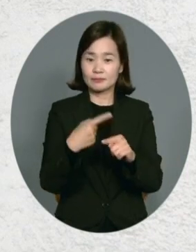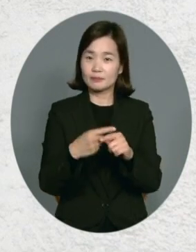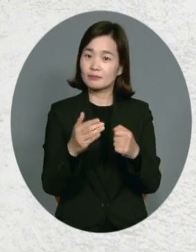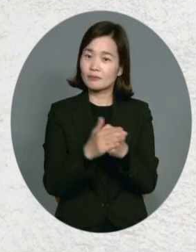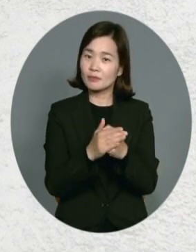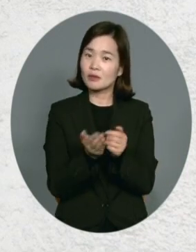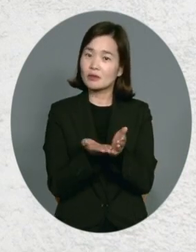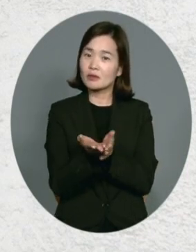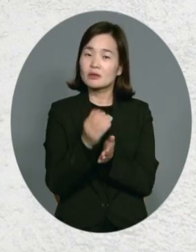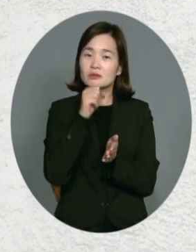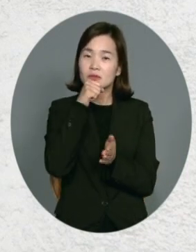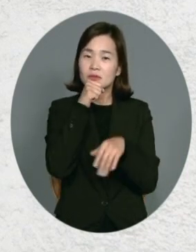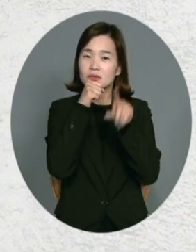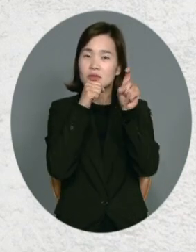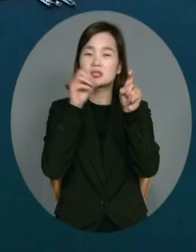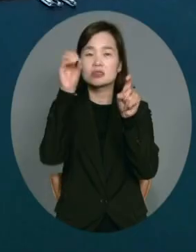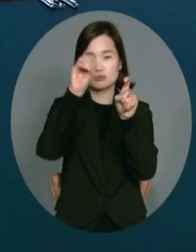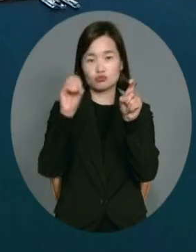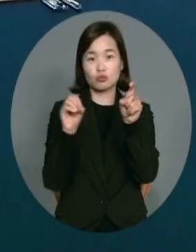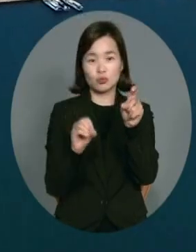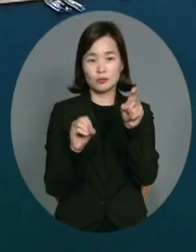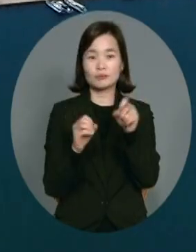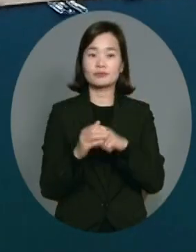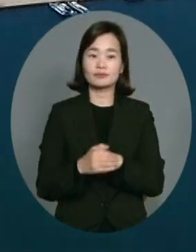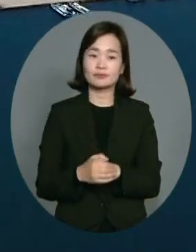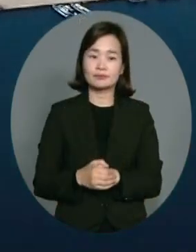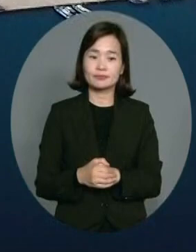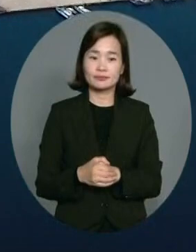물동량에 약 10%에 해당됩니다